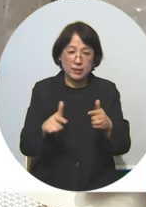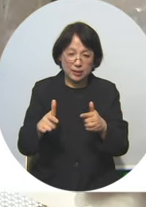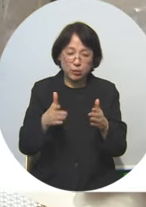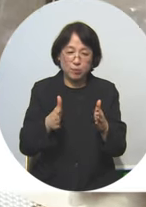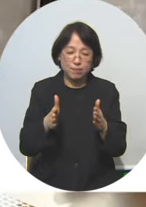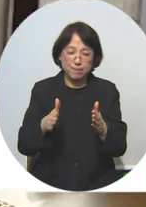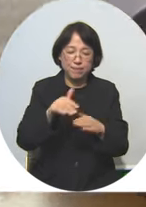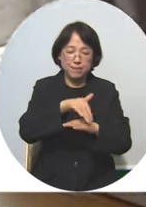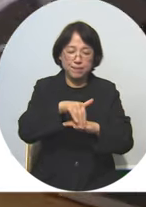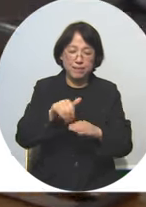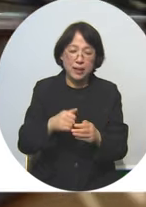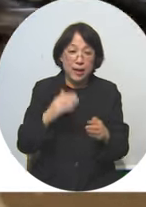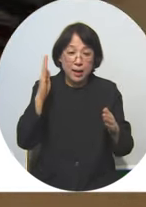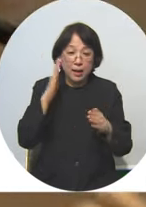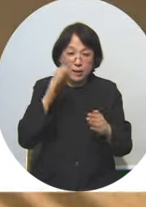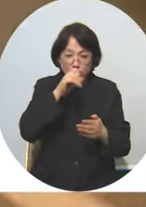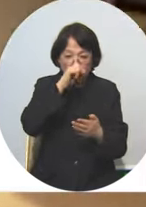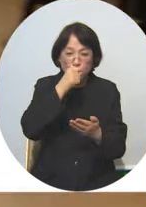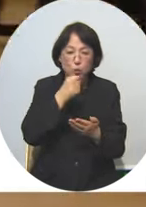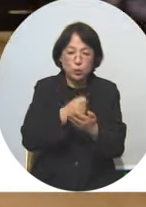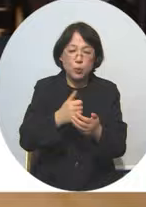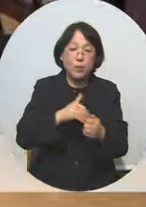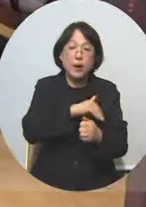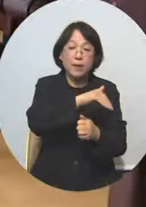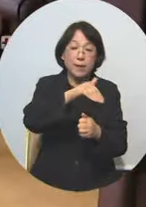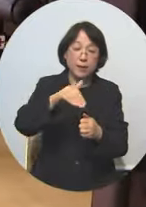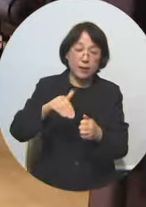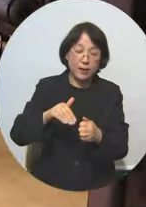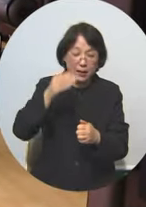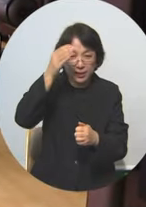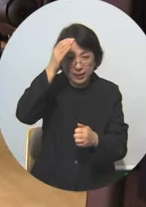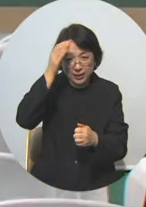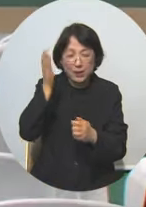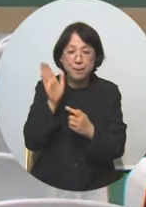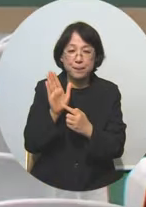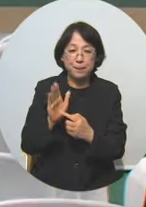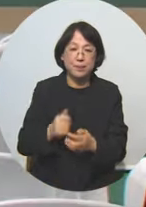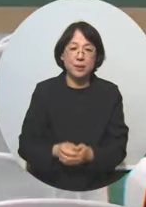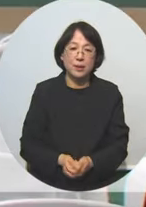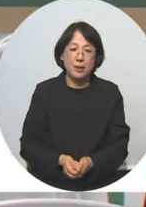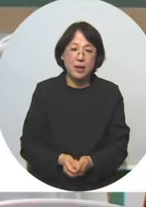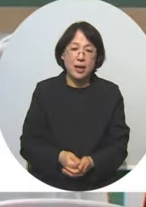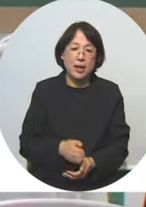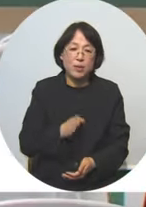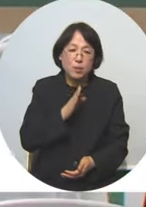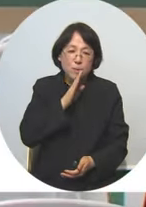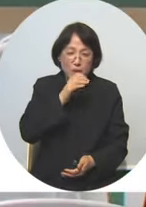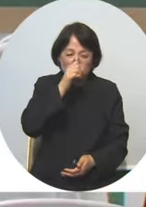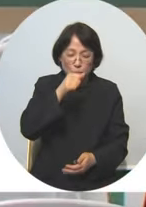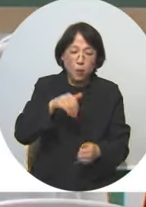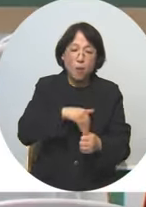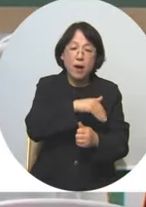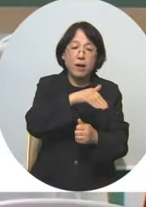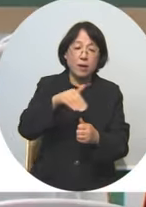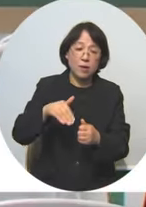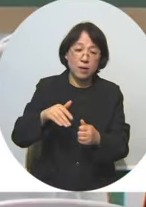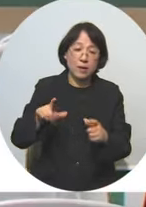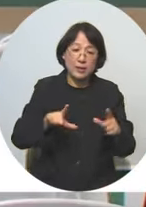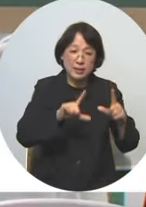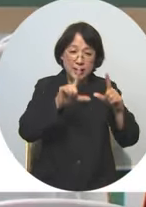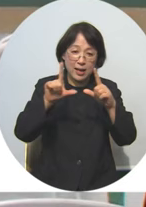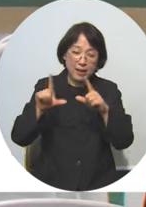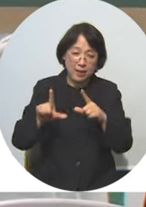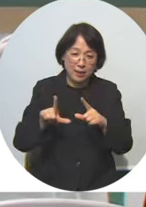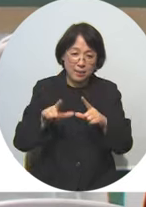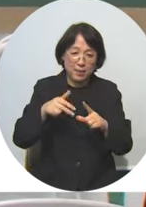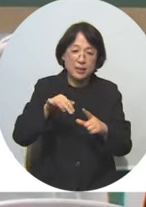마련됩니다. 학생들은 쾌적한 주거 환경에 대한 기대를 드러냈습니다. 정말 쾌적한 환경과 더불어서 삶의 질을 보장해 줄